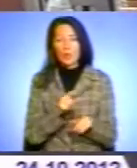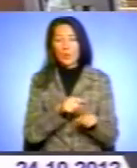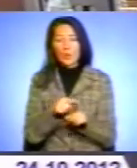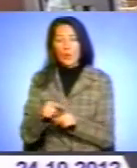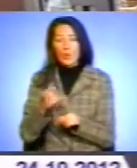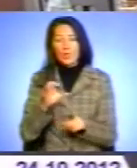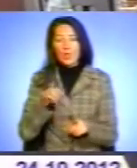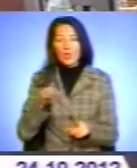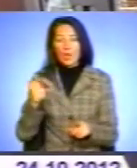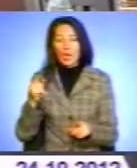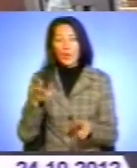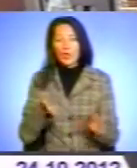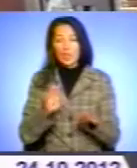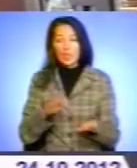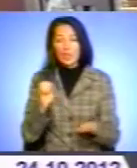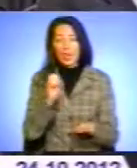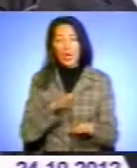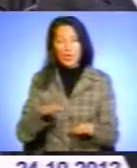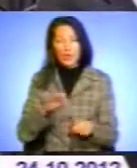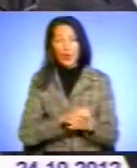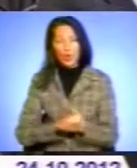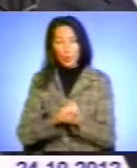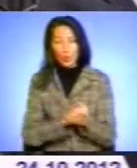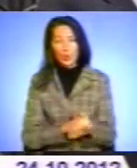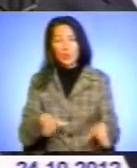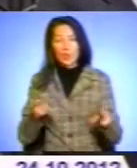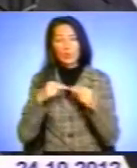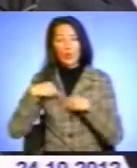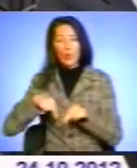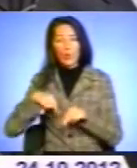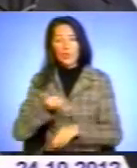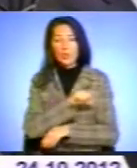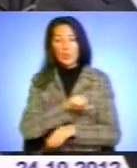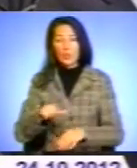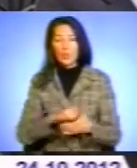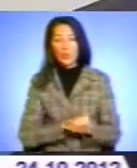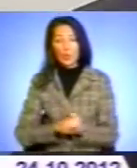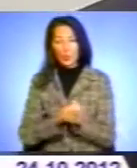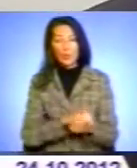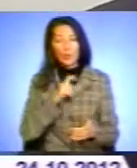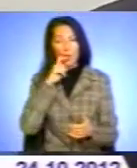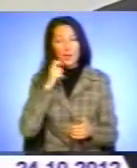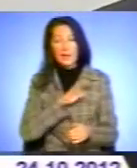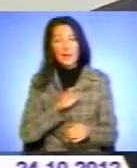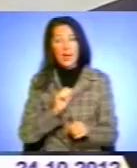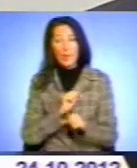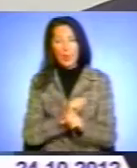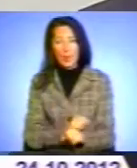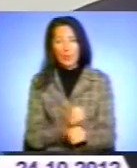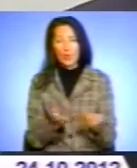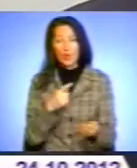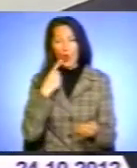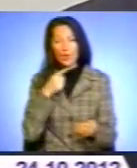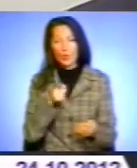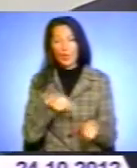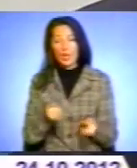Сергія Тігіпка, залишається Євросоюз. Однак співпраці з Митним Союзом Україна теж не припинятиме. Якщо говорити про якийсь такий